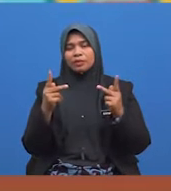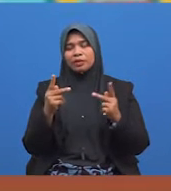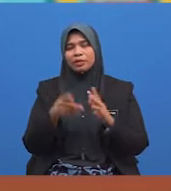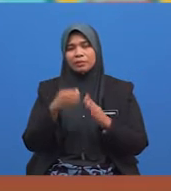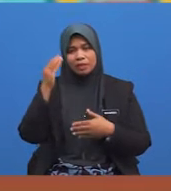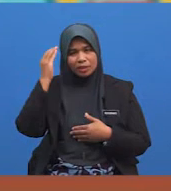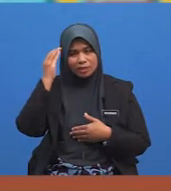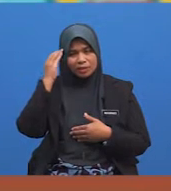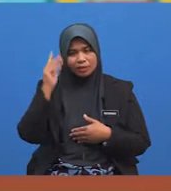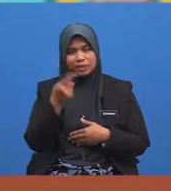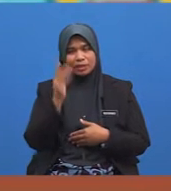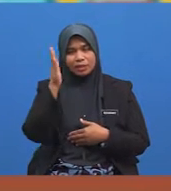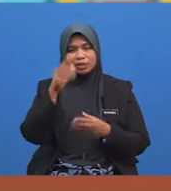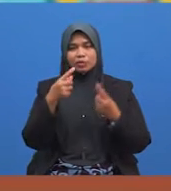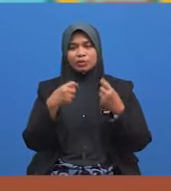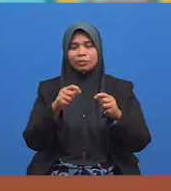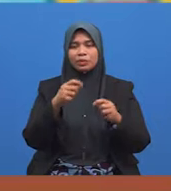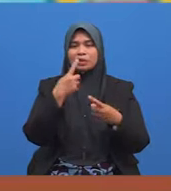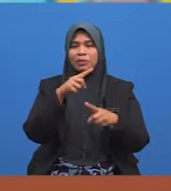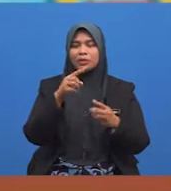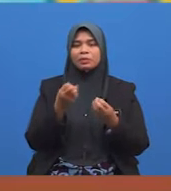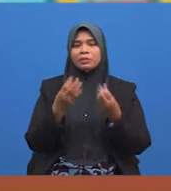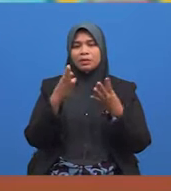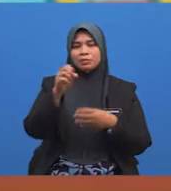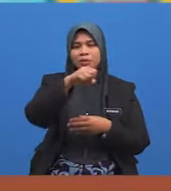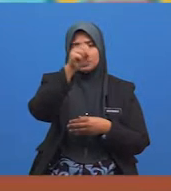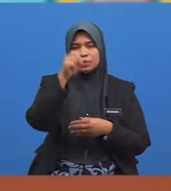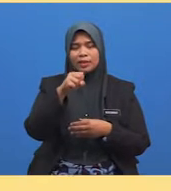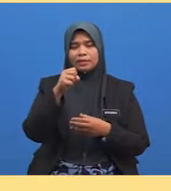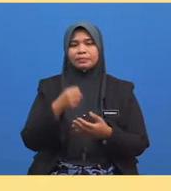kita cuba menjawab beberapa soalan yang cikgu sediakan.